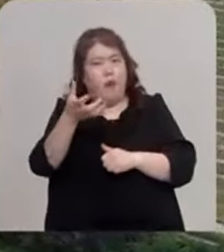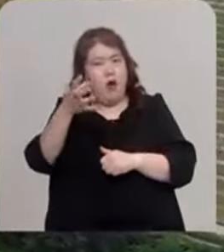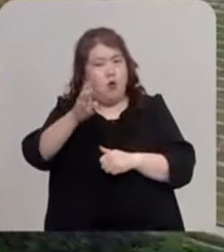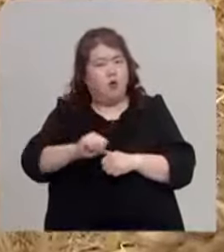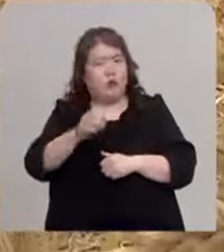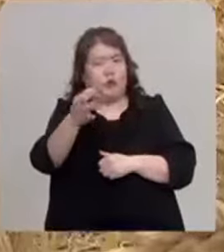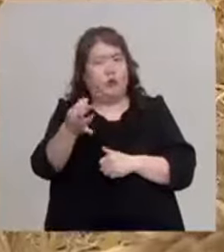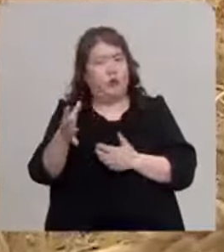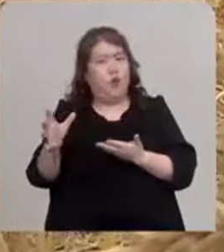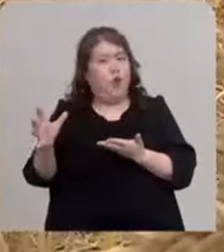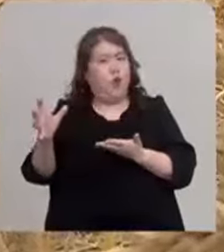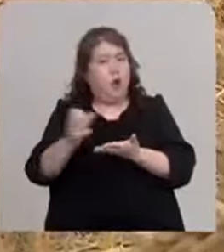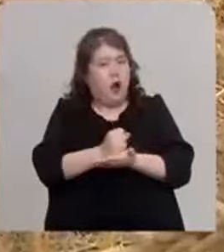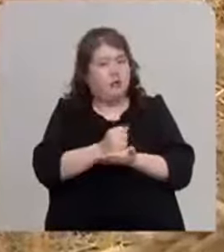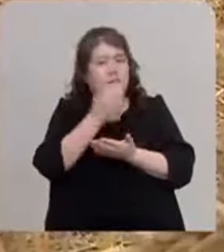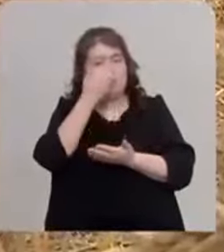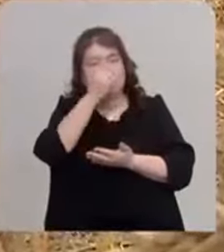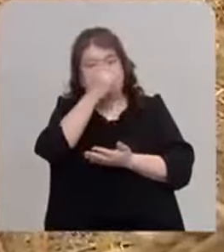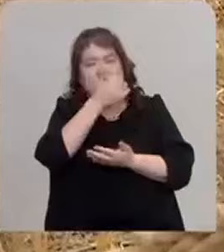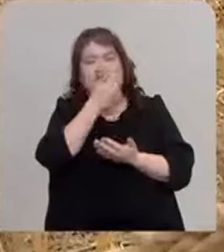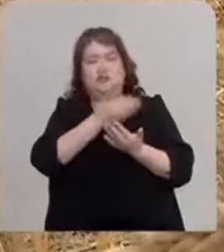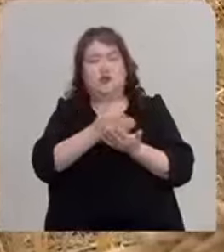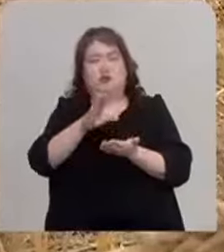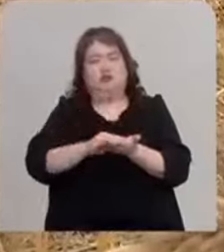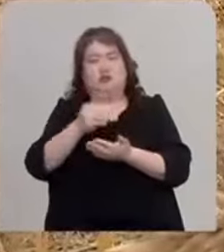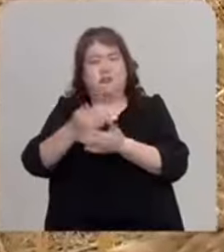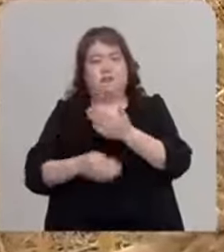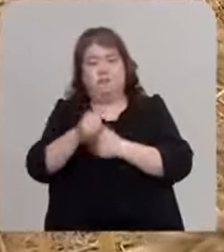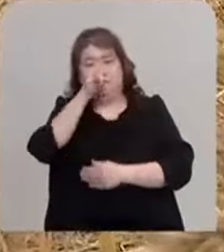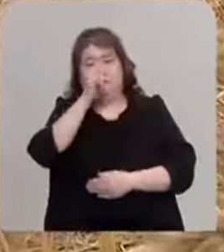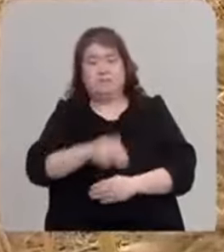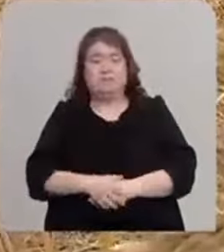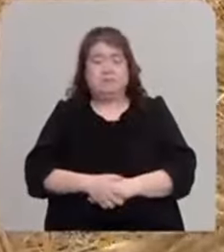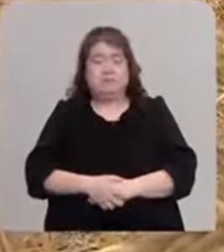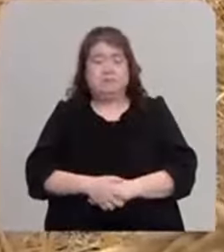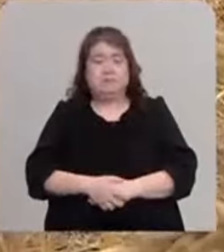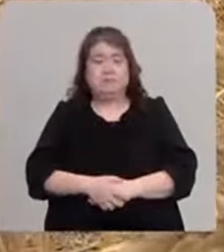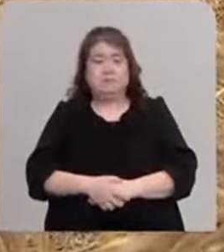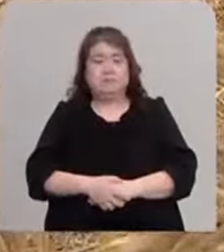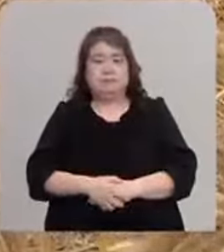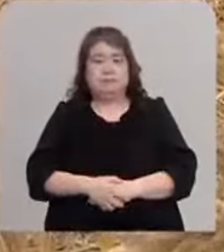확보할지 중요한 가제로 남았습니다 KBS 뉴스 조경입니다